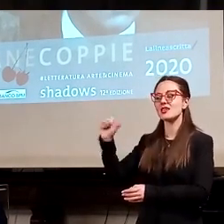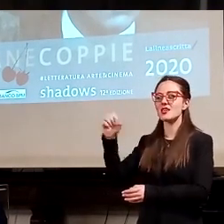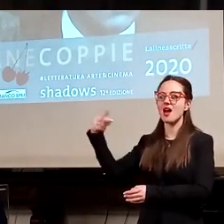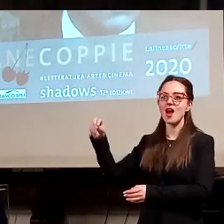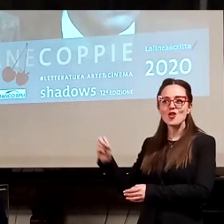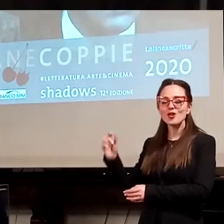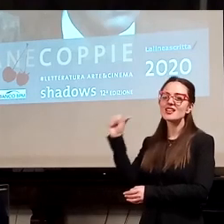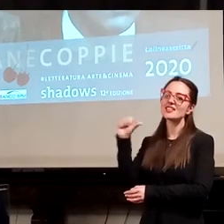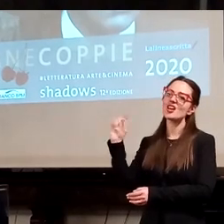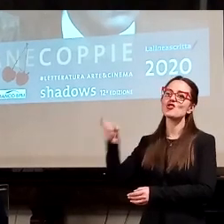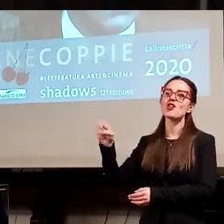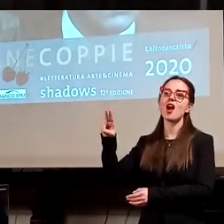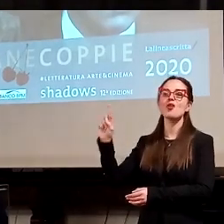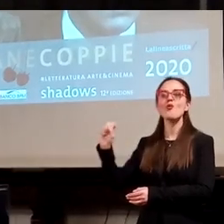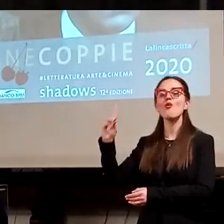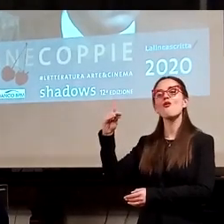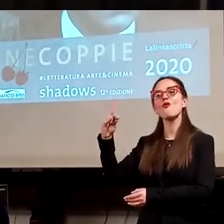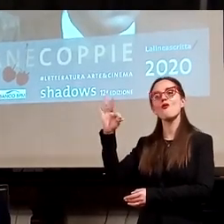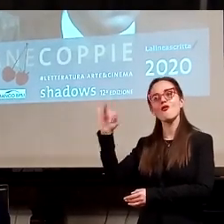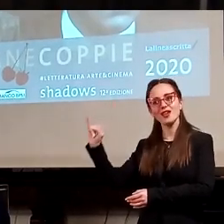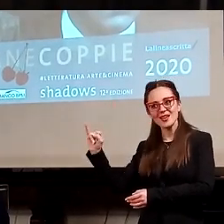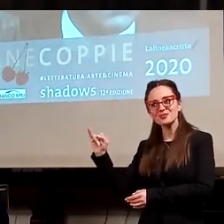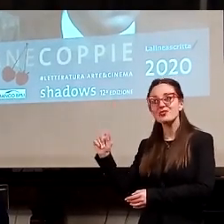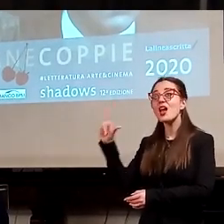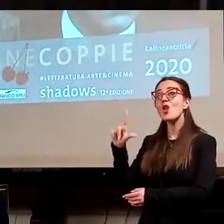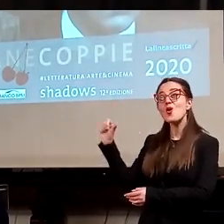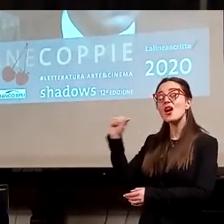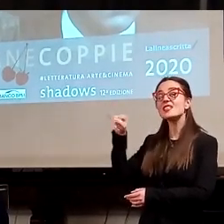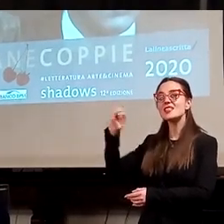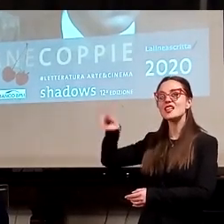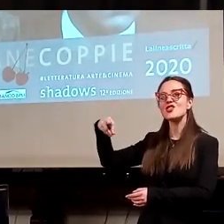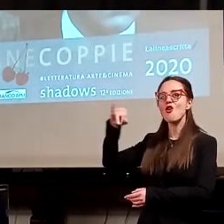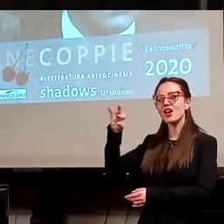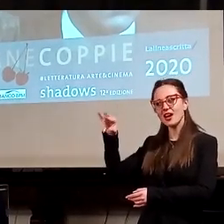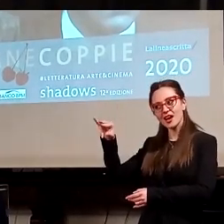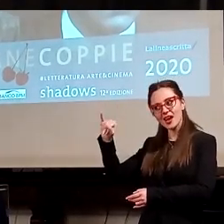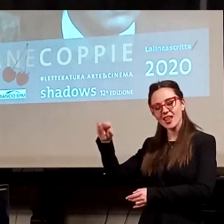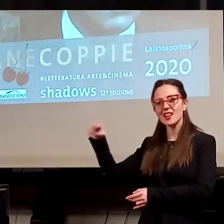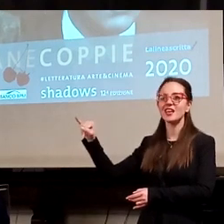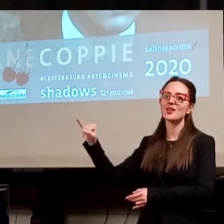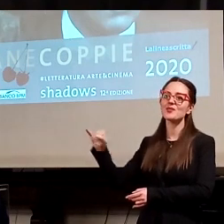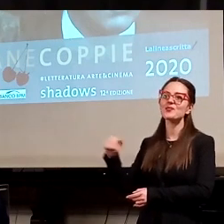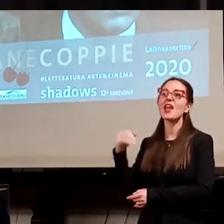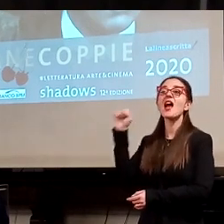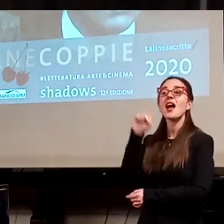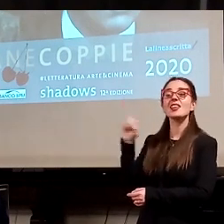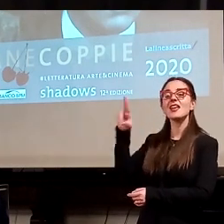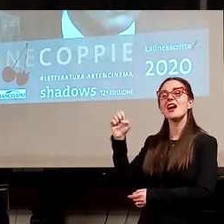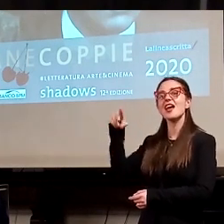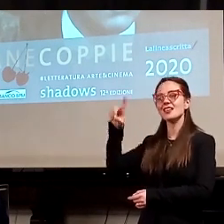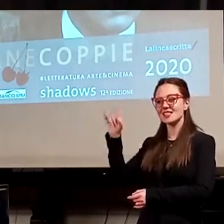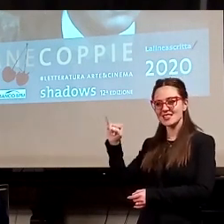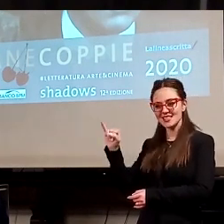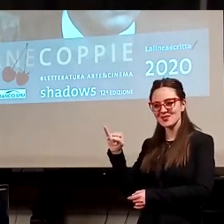sergio garufi luca signorini andrea renzi